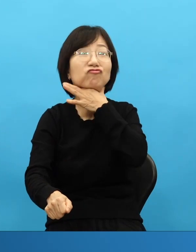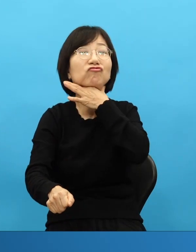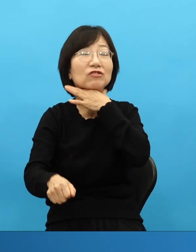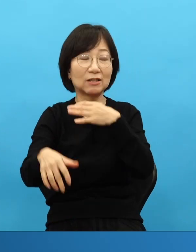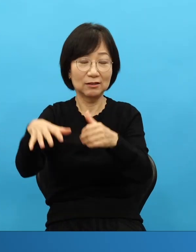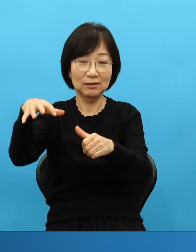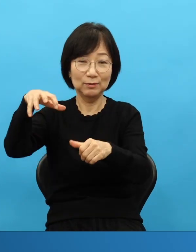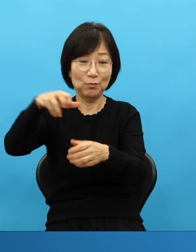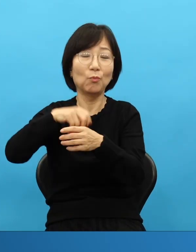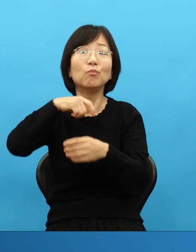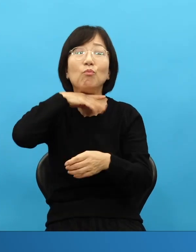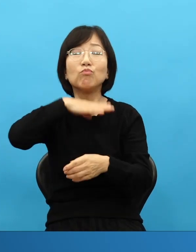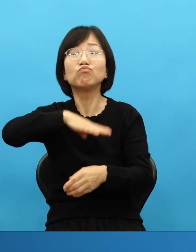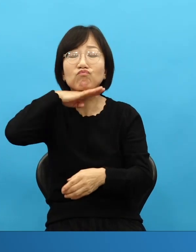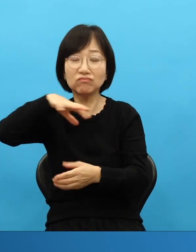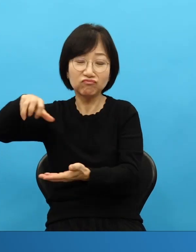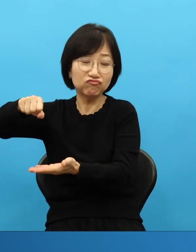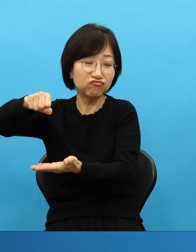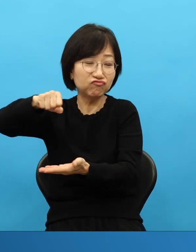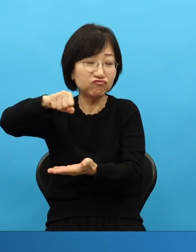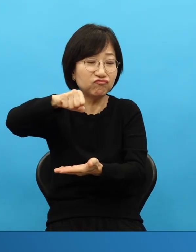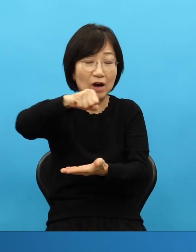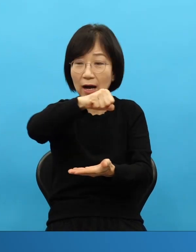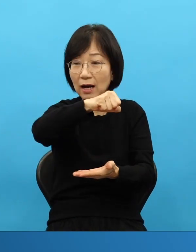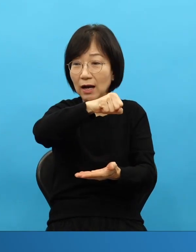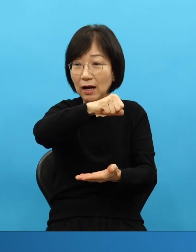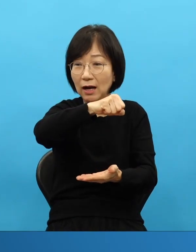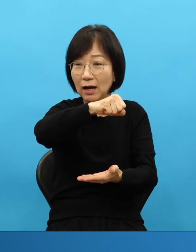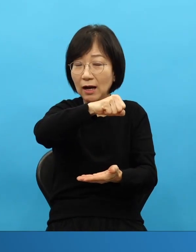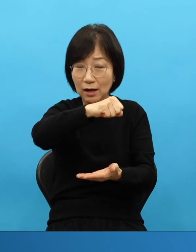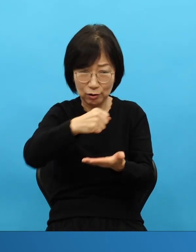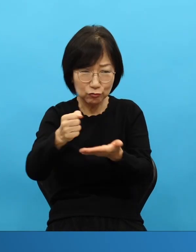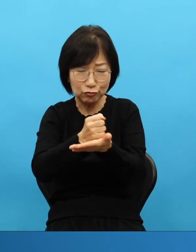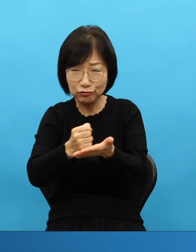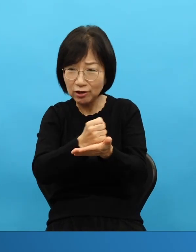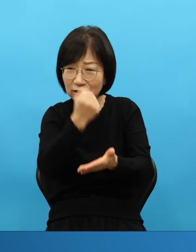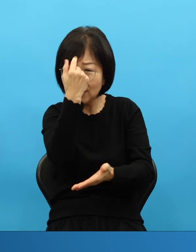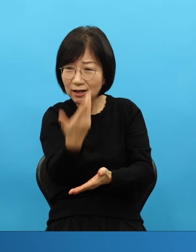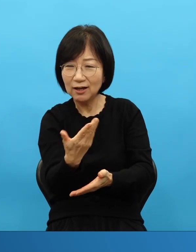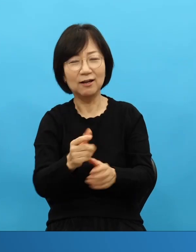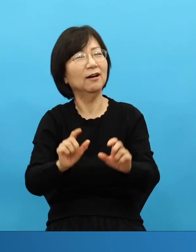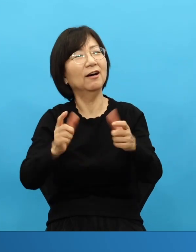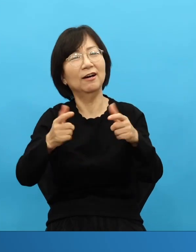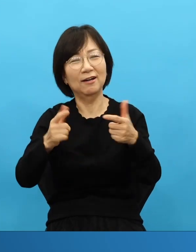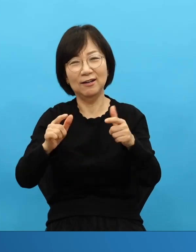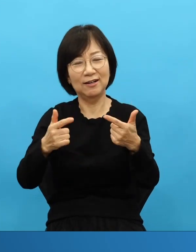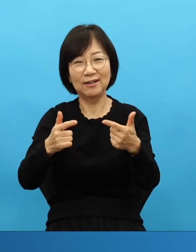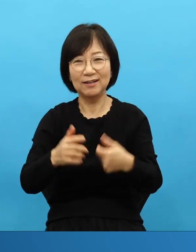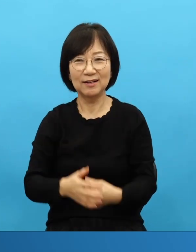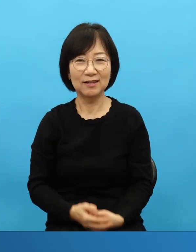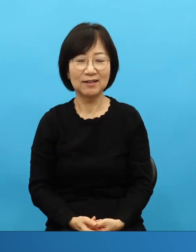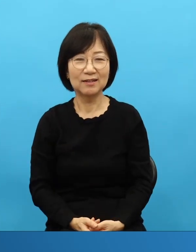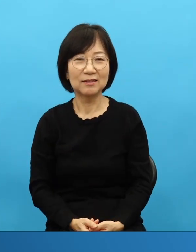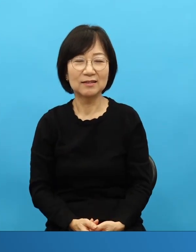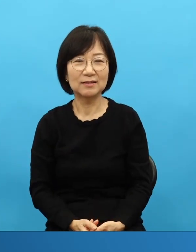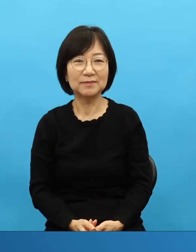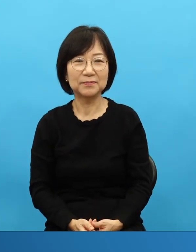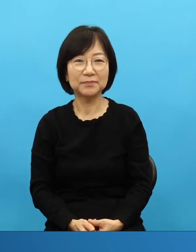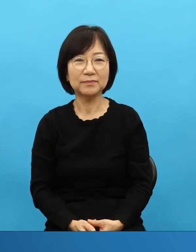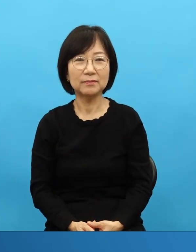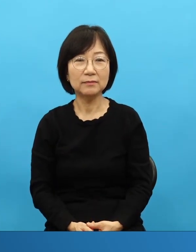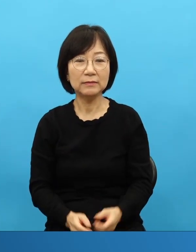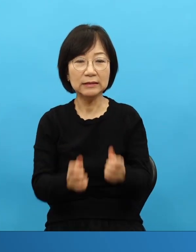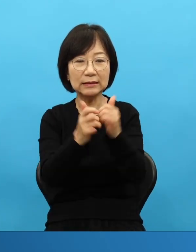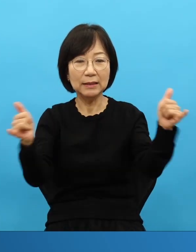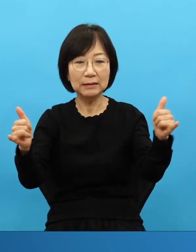took. 우발적입니까? And so was that coincidence? 이 다윗은 보통 인물이 아닙니다. And so David, he wasn't your average individual. 다